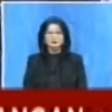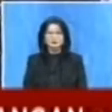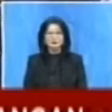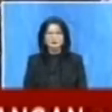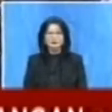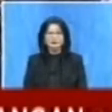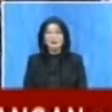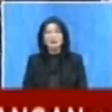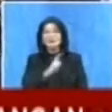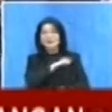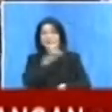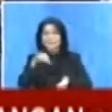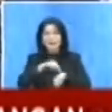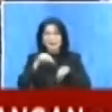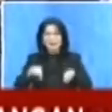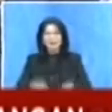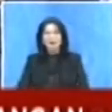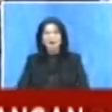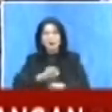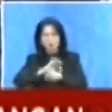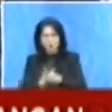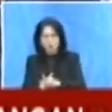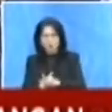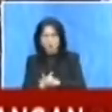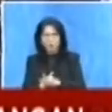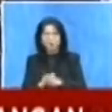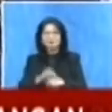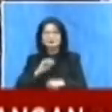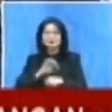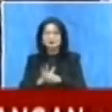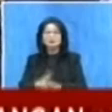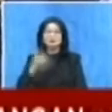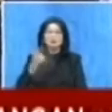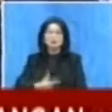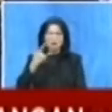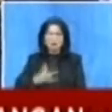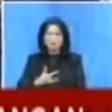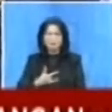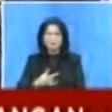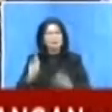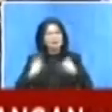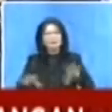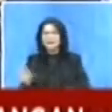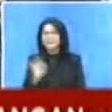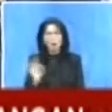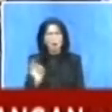Sampai saat ini, pandemi COVID-19 masih belum berakhir.